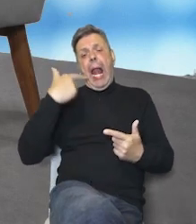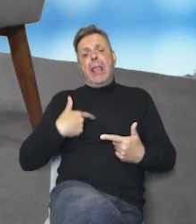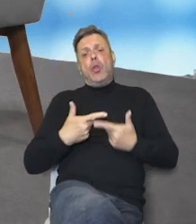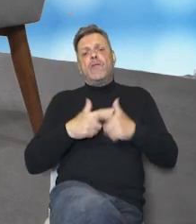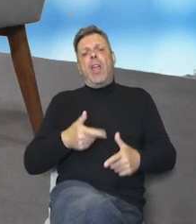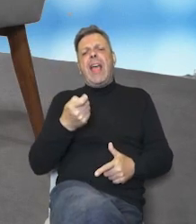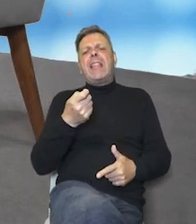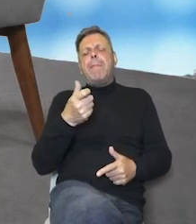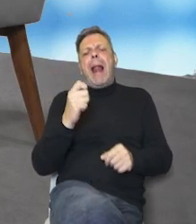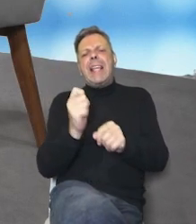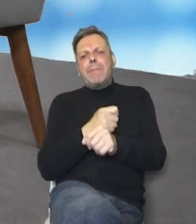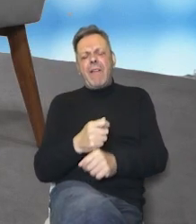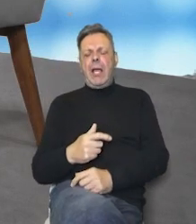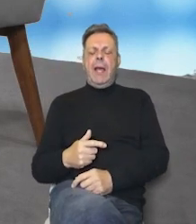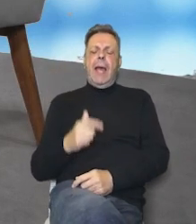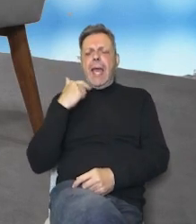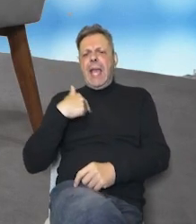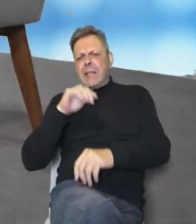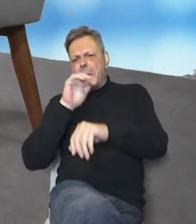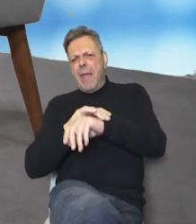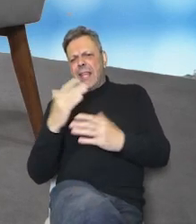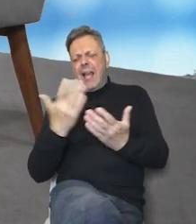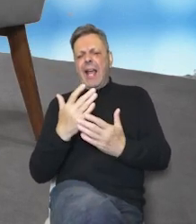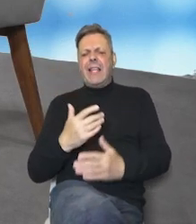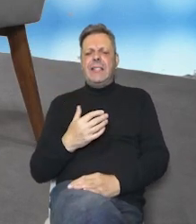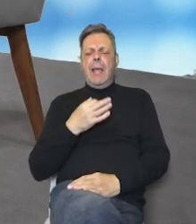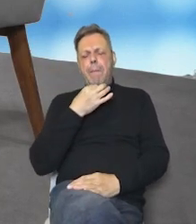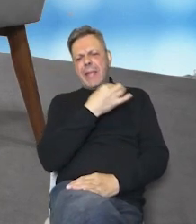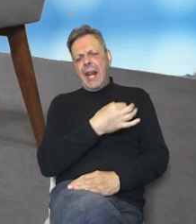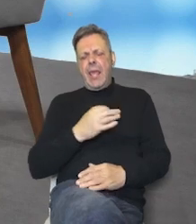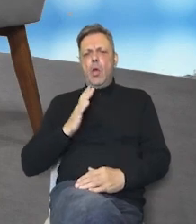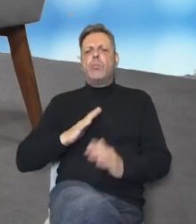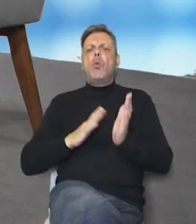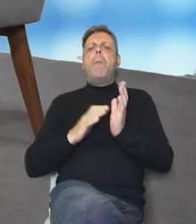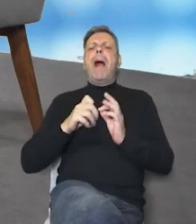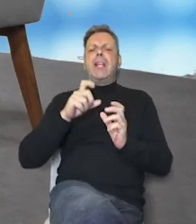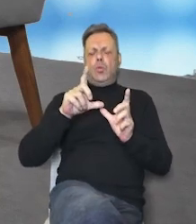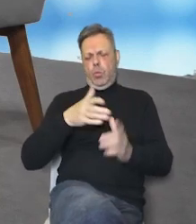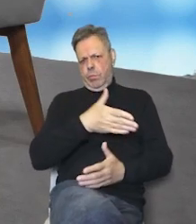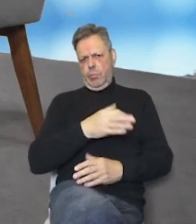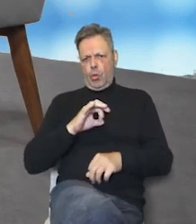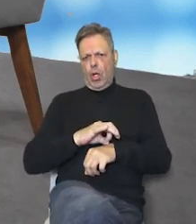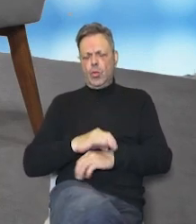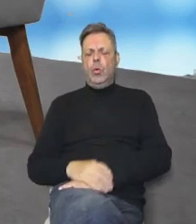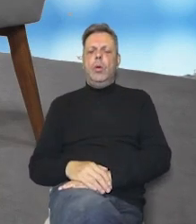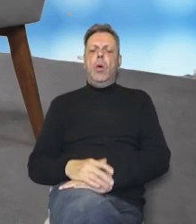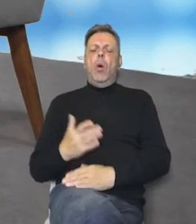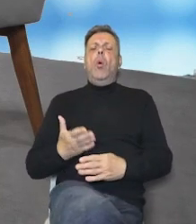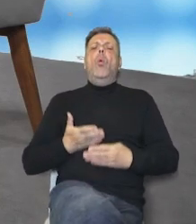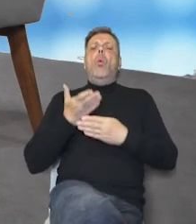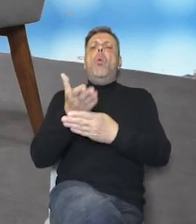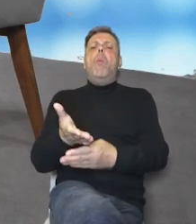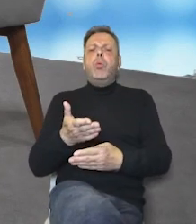jedan mali ispravak, primijetila sam kad ste Maricu pitali o upućivanju